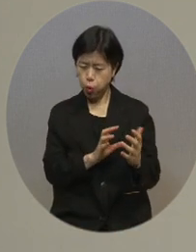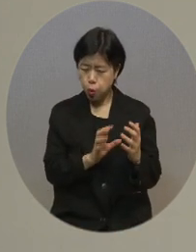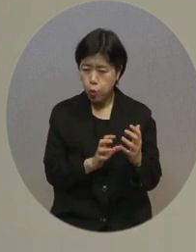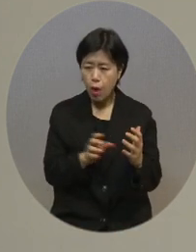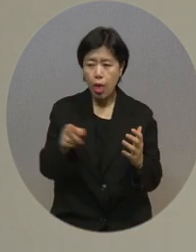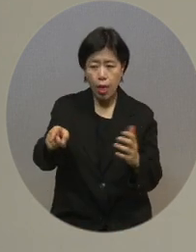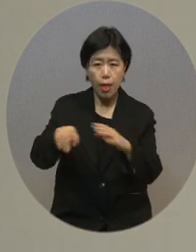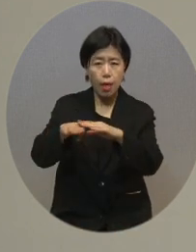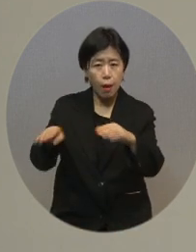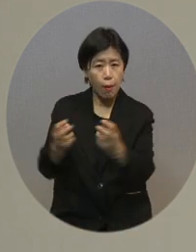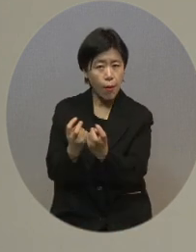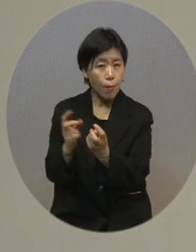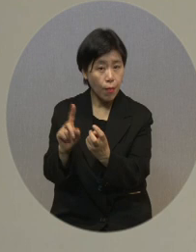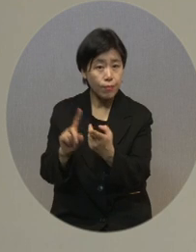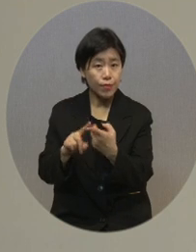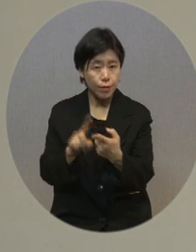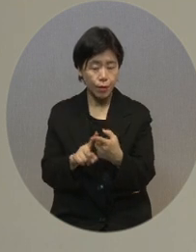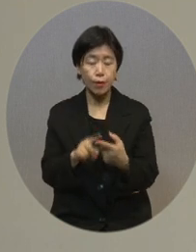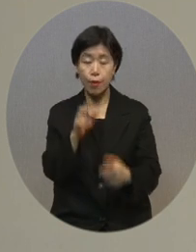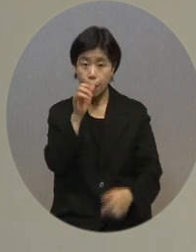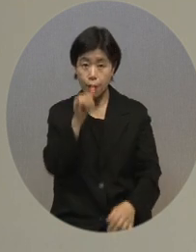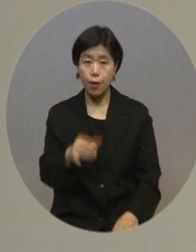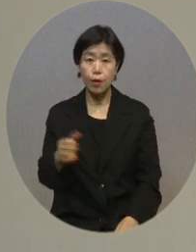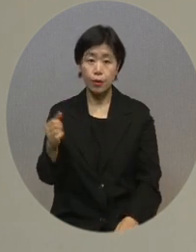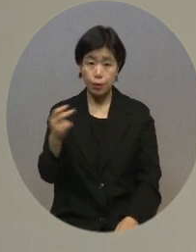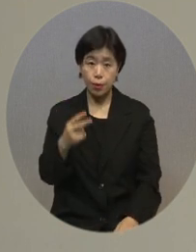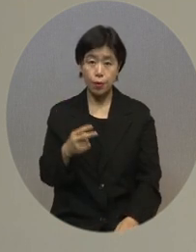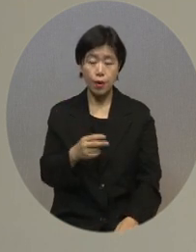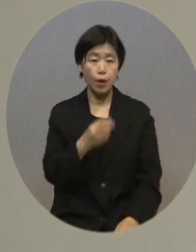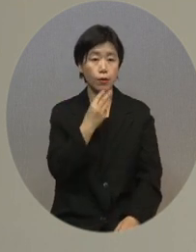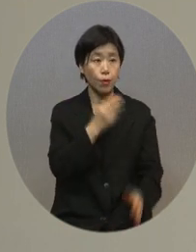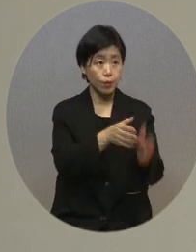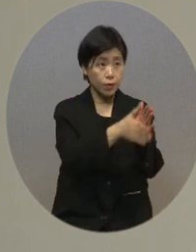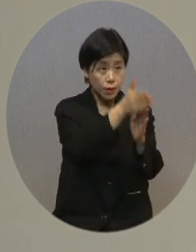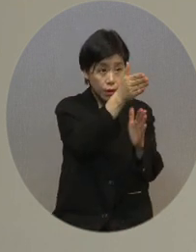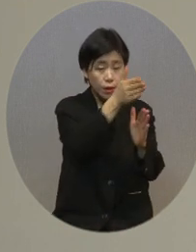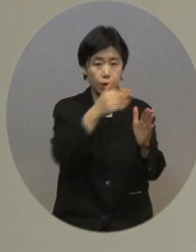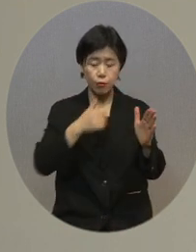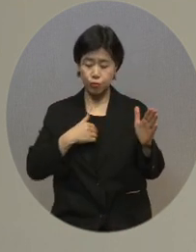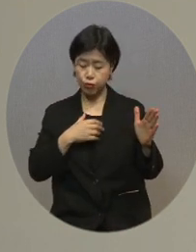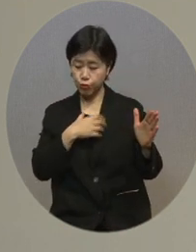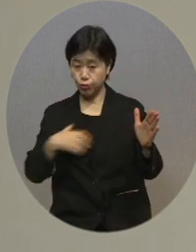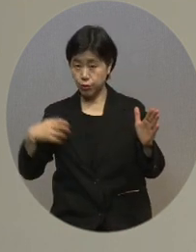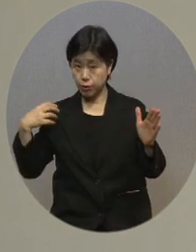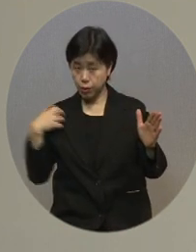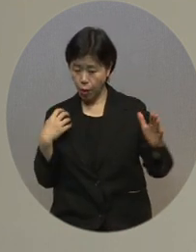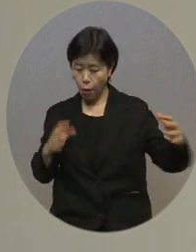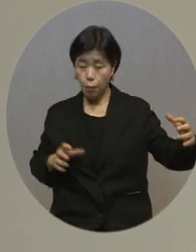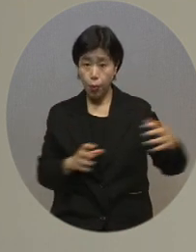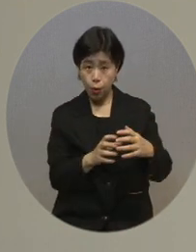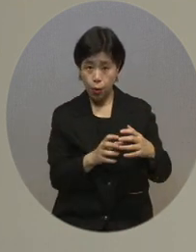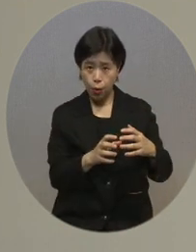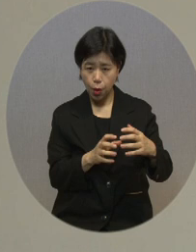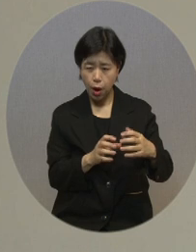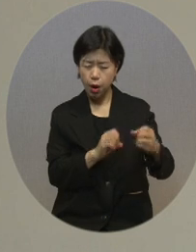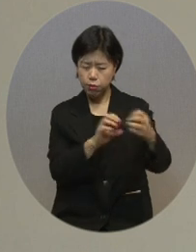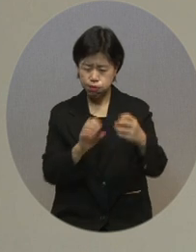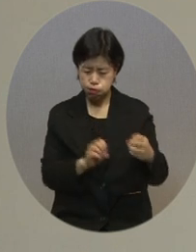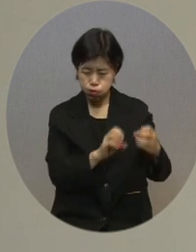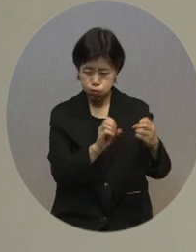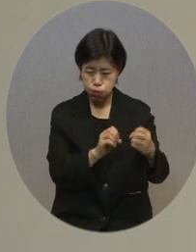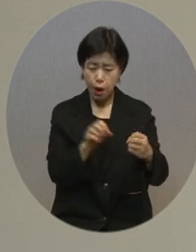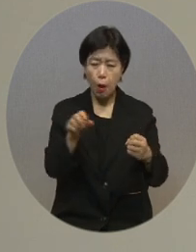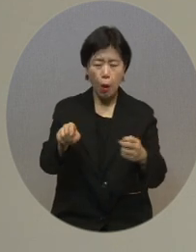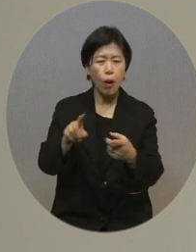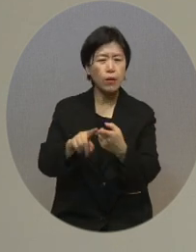함께 찾았고요. 또 상위 부서인 서울시하고 수십 차례 대화를 통해서 이렇게 해도 이런